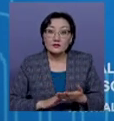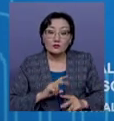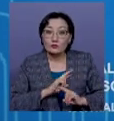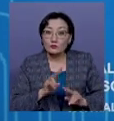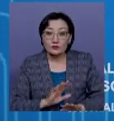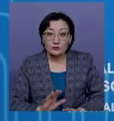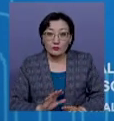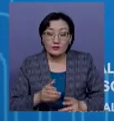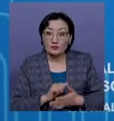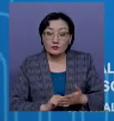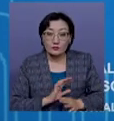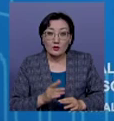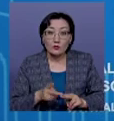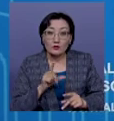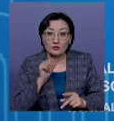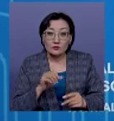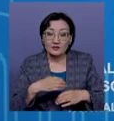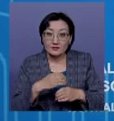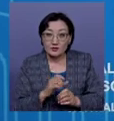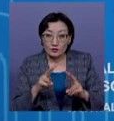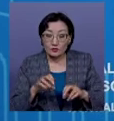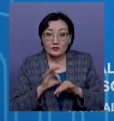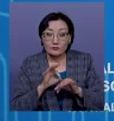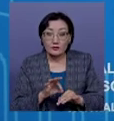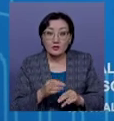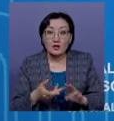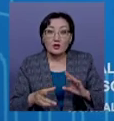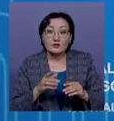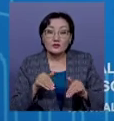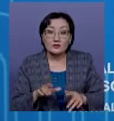келмейді. Қазір ол кептерлерді сараптамаға жібердік. Оның шешімі жақын күндері шығады.